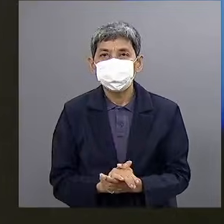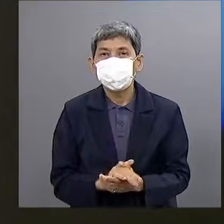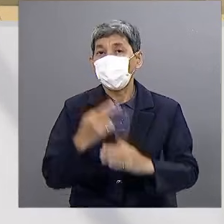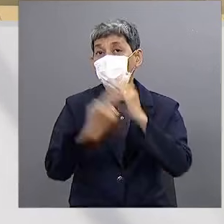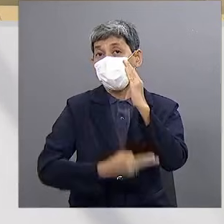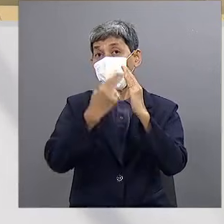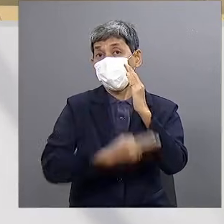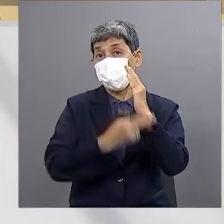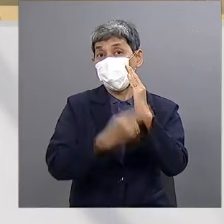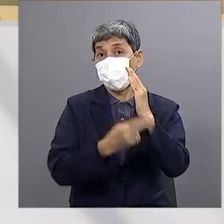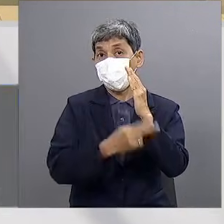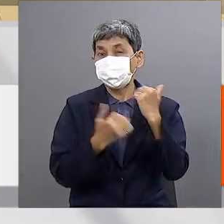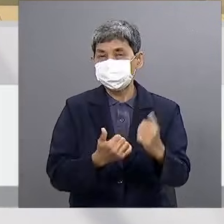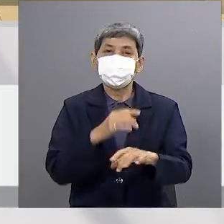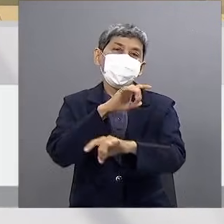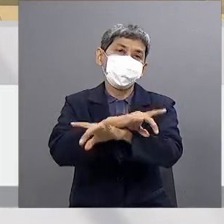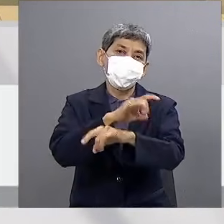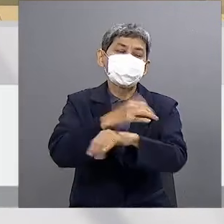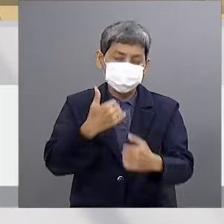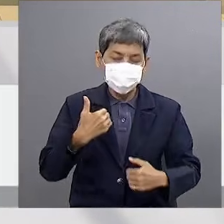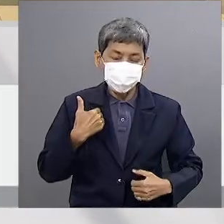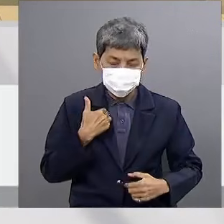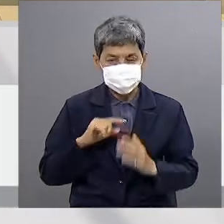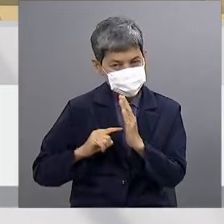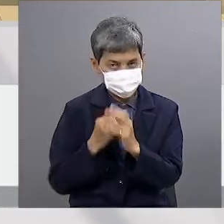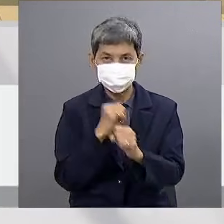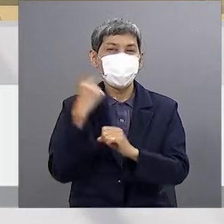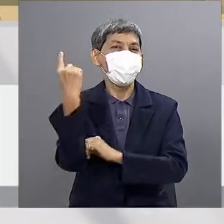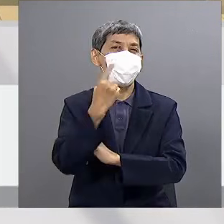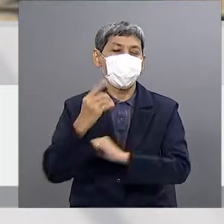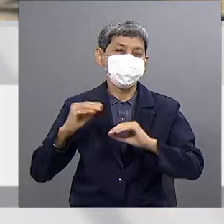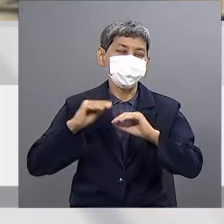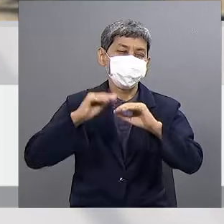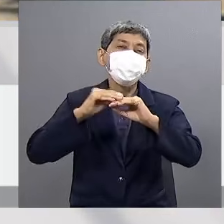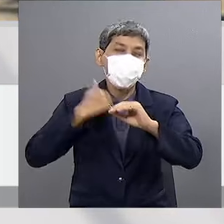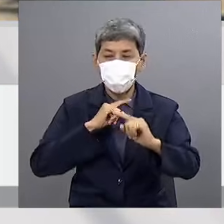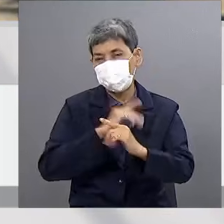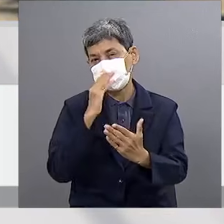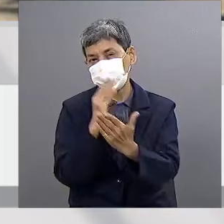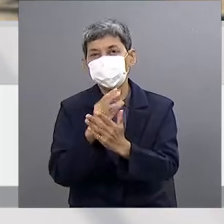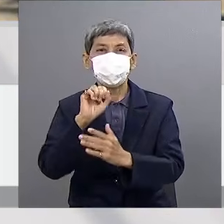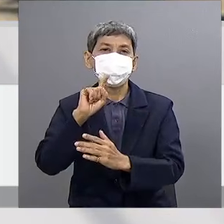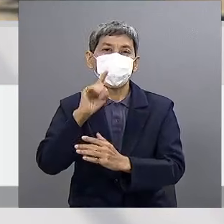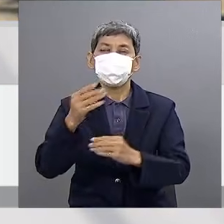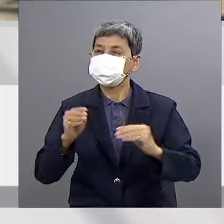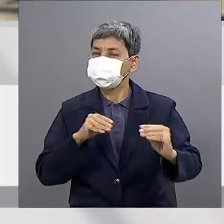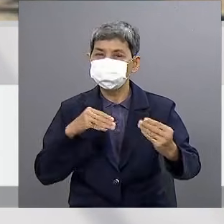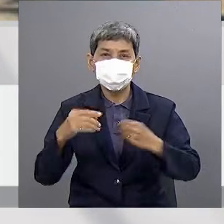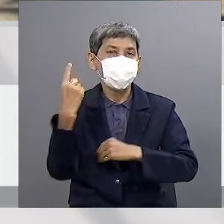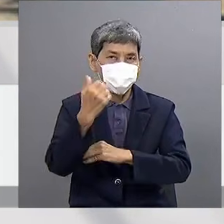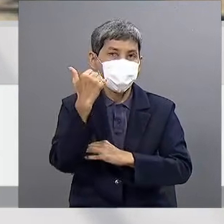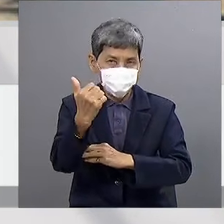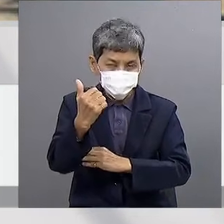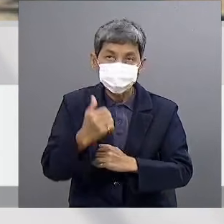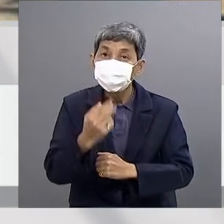หาดชะอำจังหวัดเพชรบุรีนะคะเริ่มมีนักท่องเที่ยวเพิ่มขึ้นมาในช่วงวันหยุดค่ะหลังสบคมีการผ่อนคลายมาตรการนะคะนายกสมาค